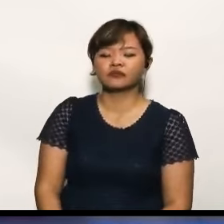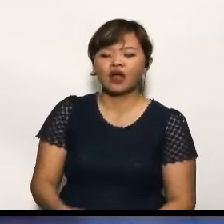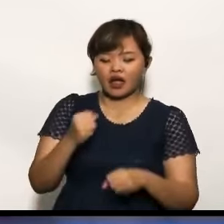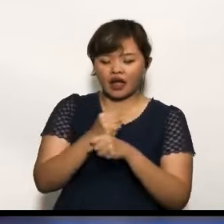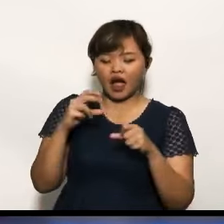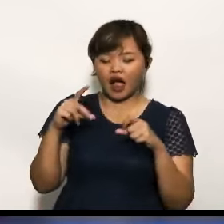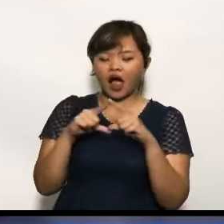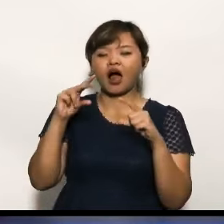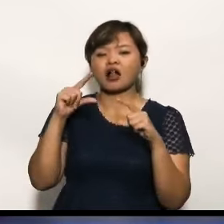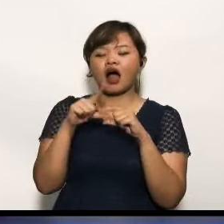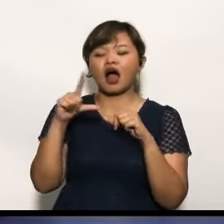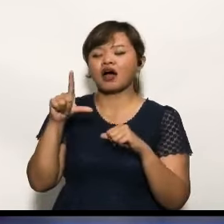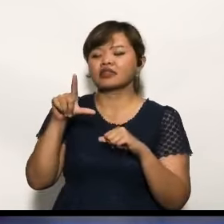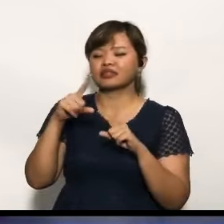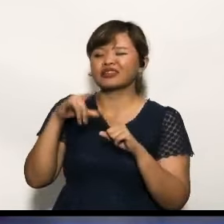Galatia 6,